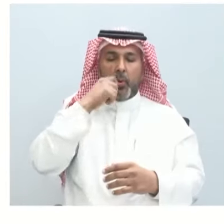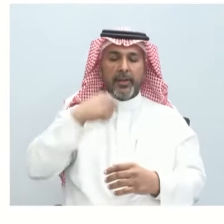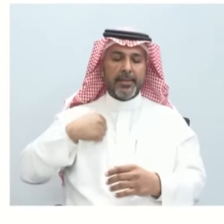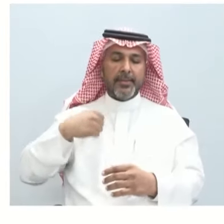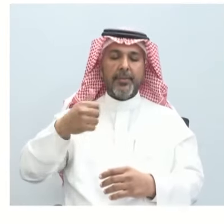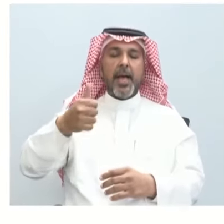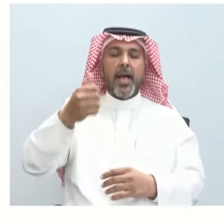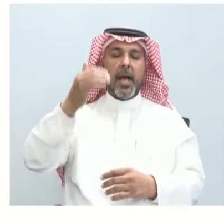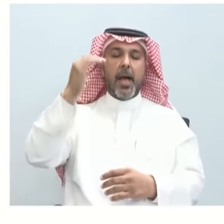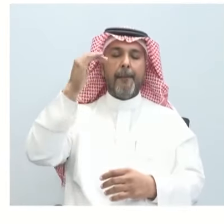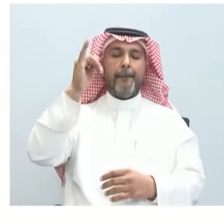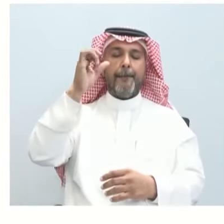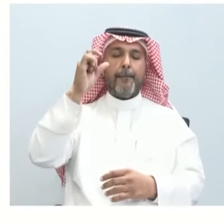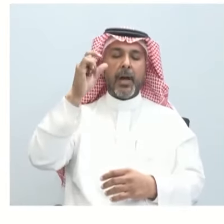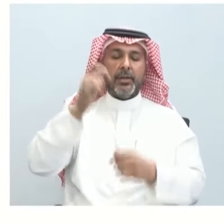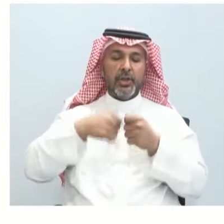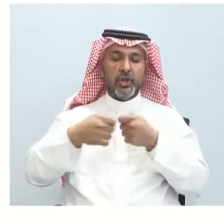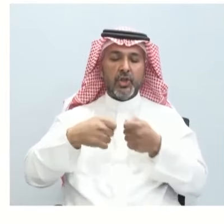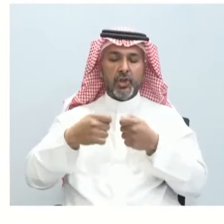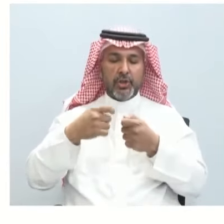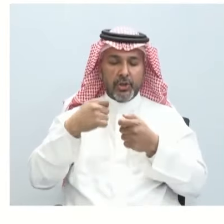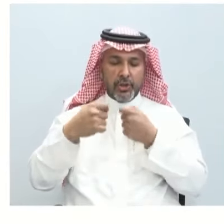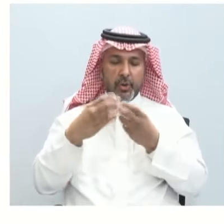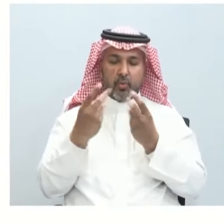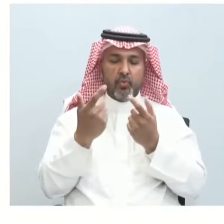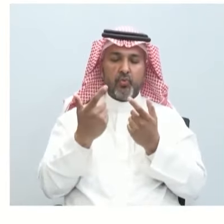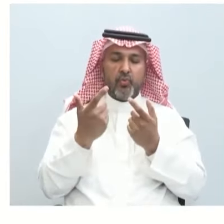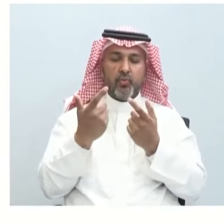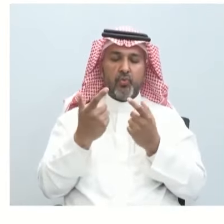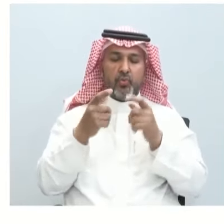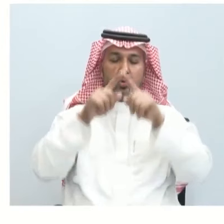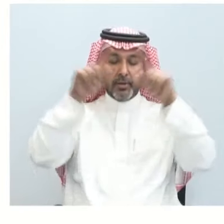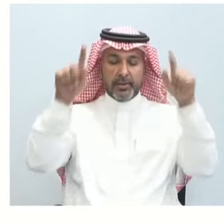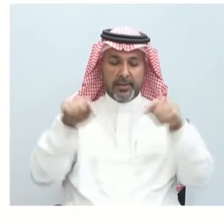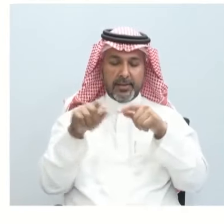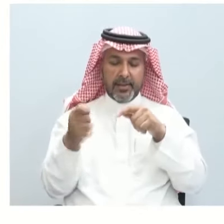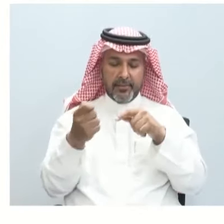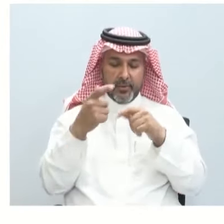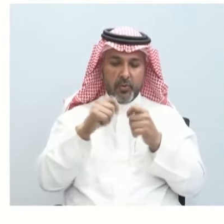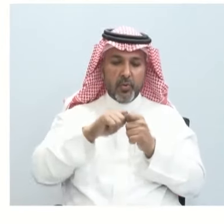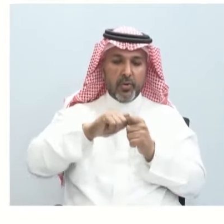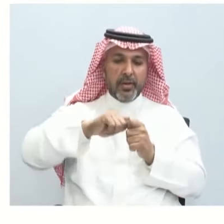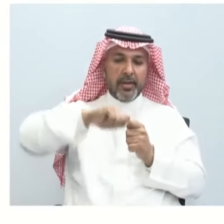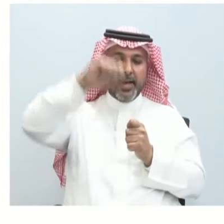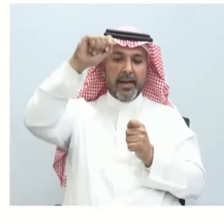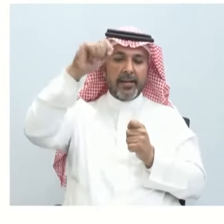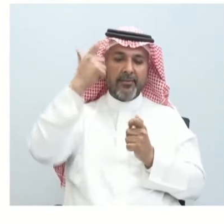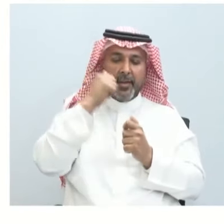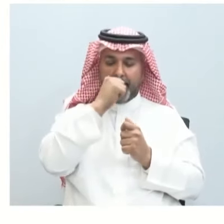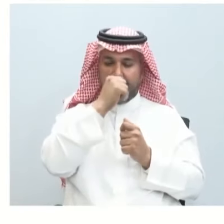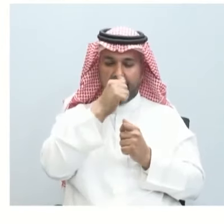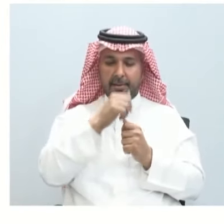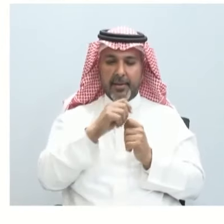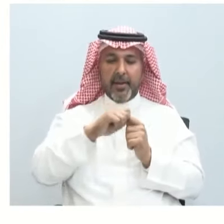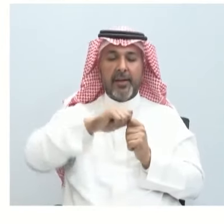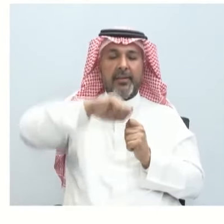تلفاز جديده ارتفاعه هذه الشاشه يساوي نصف عرضها بالاضافه الى خمس بسات لابد